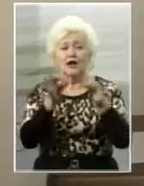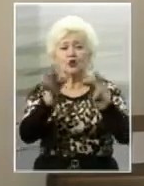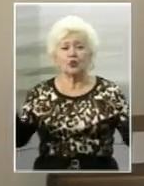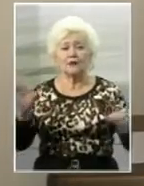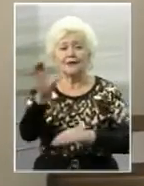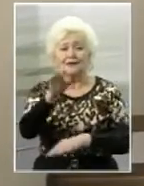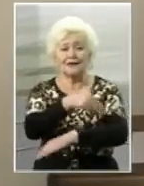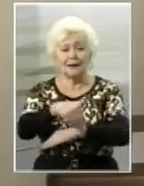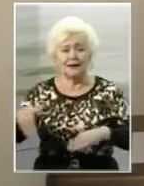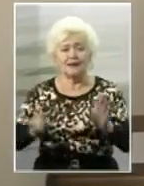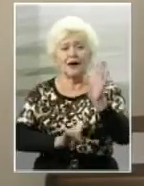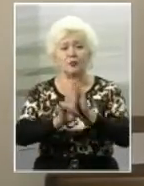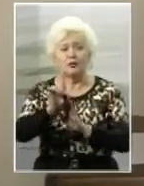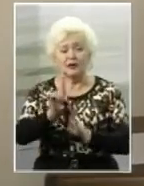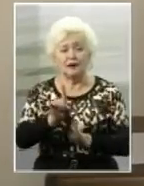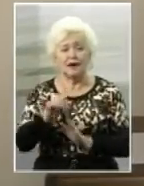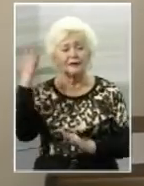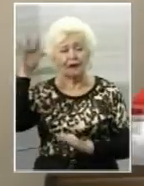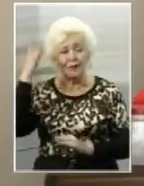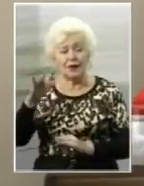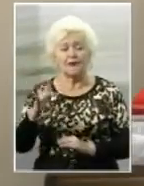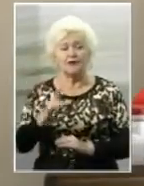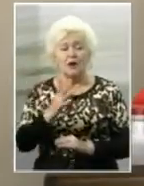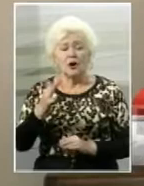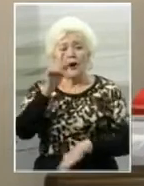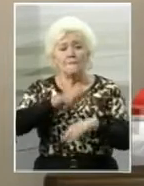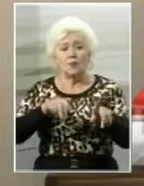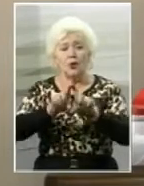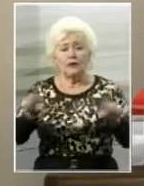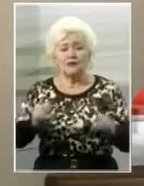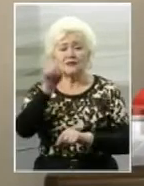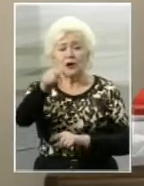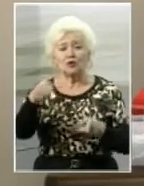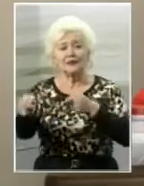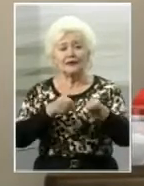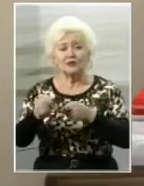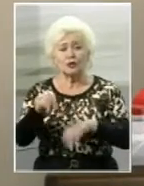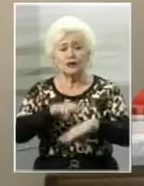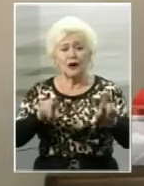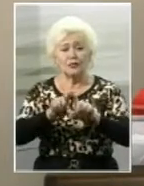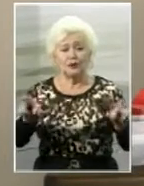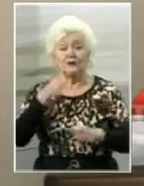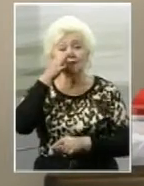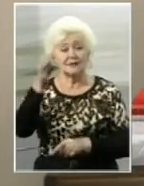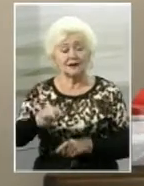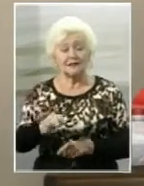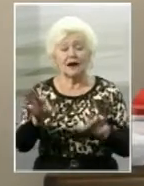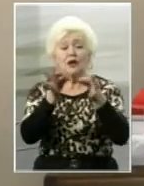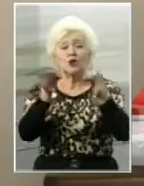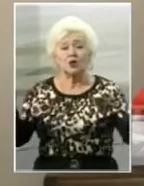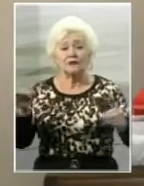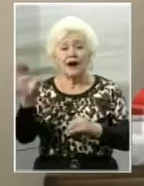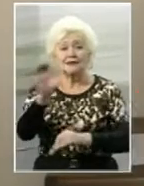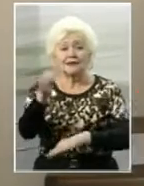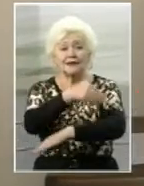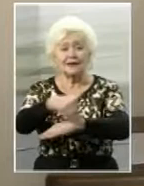лінія» почалась з Америки, з американської поліції, і один із керівників поліції сказав, «Тонка синя лінія» –